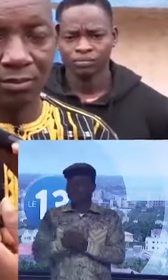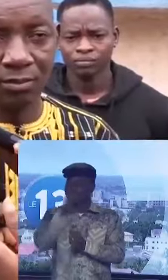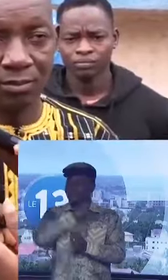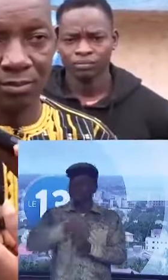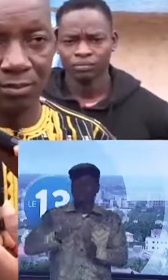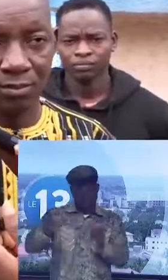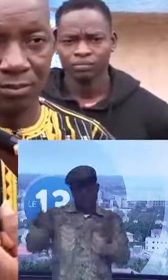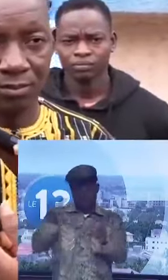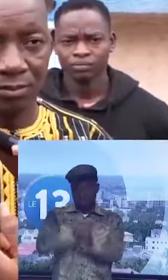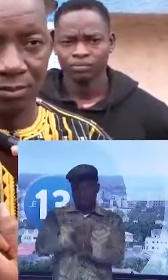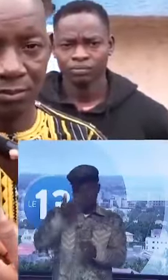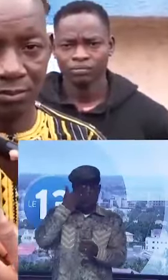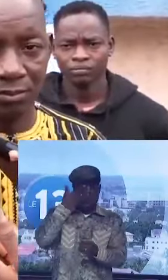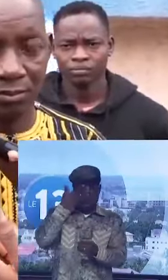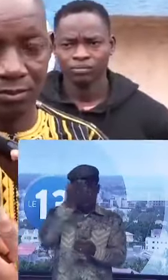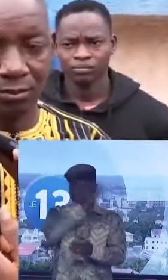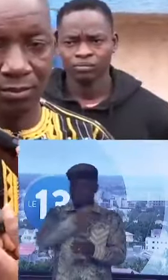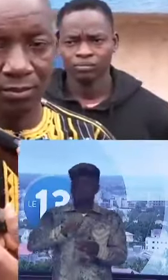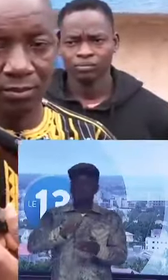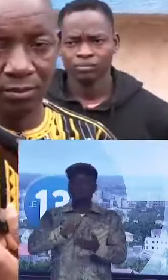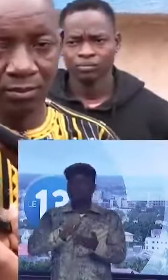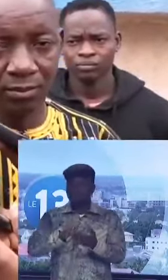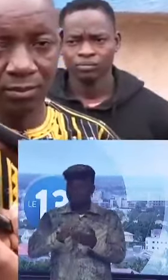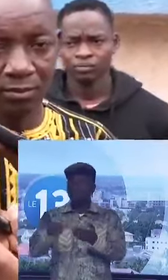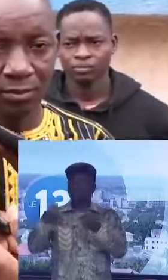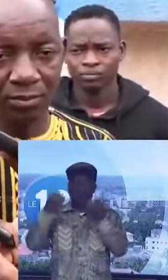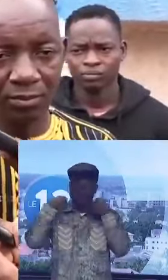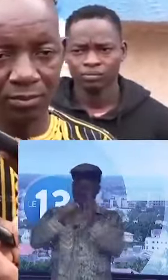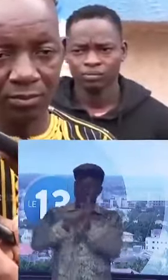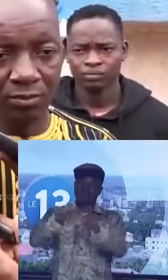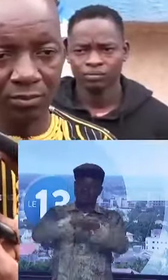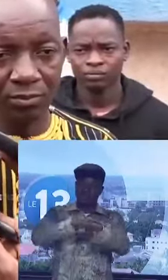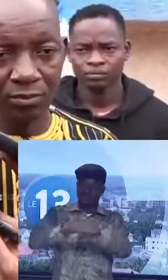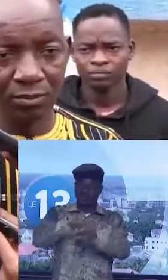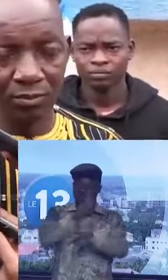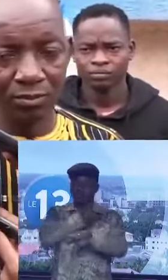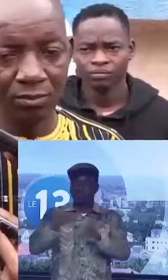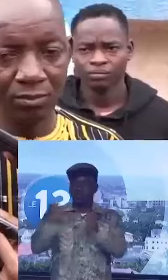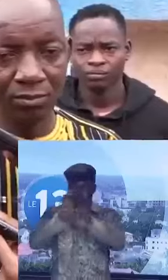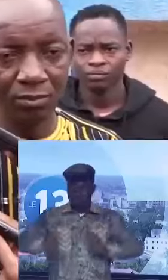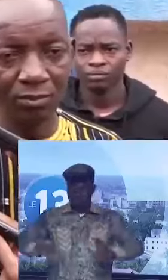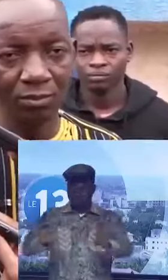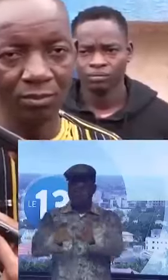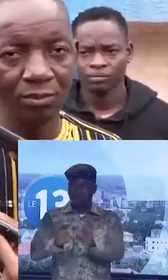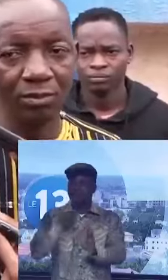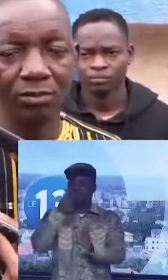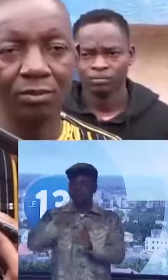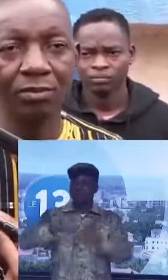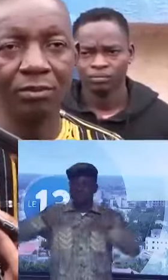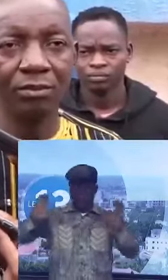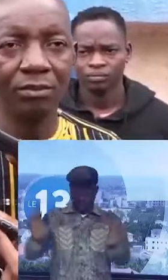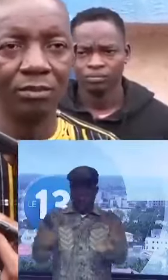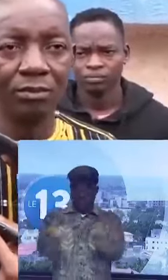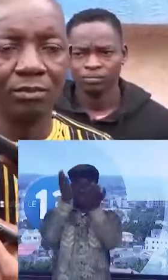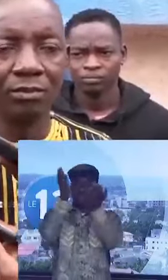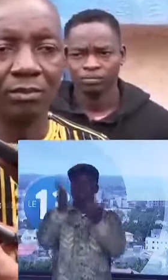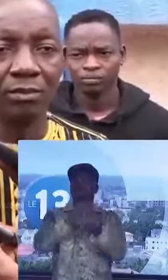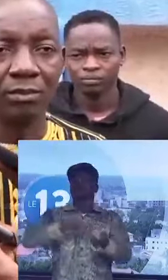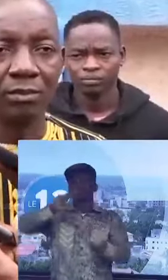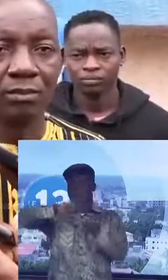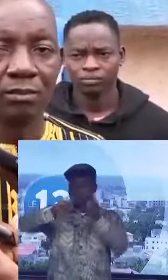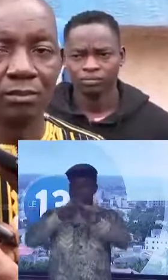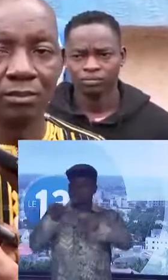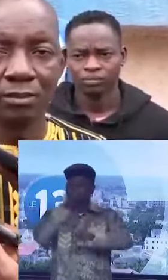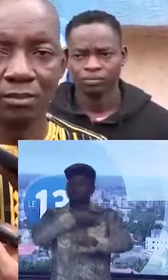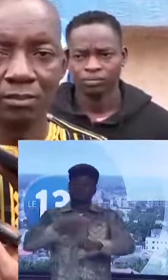c'est à eux maintenant de travailler vraiment à sensibiliser les camarades, à vraiment prendre part activement aux initiatives et aux